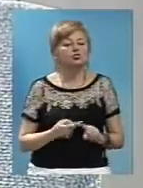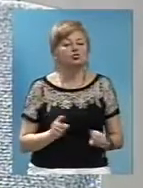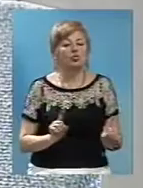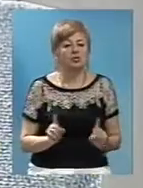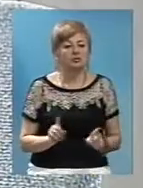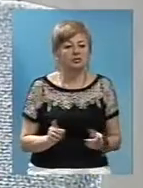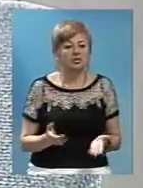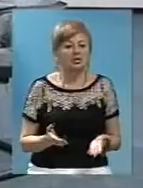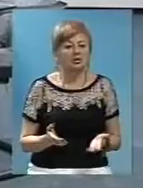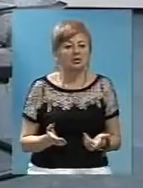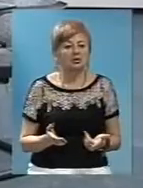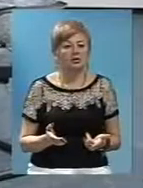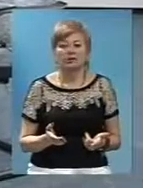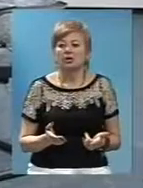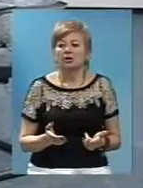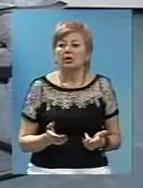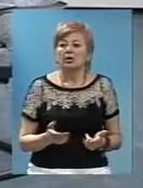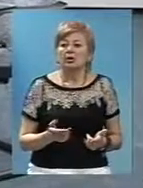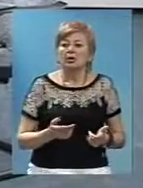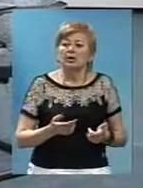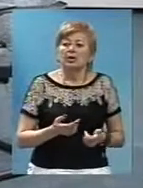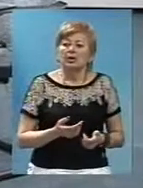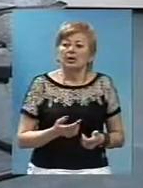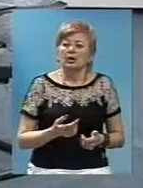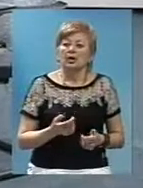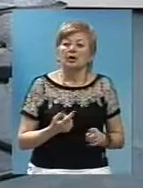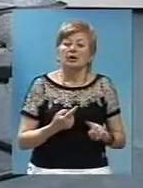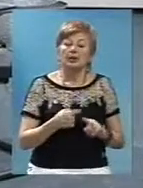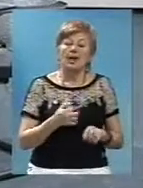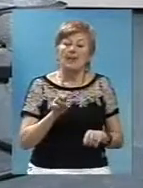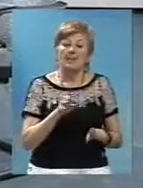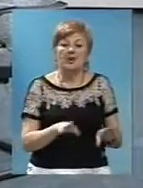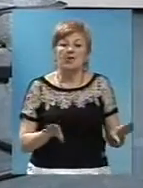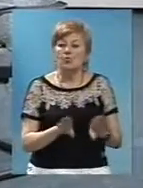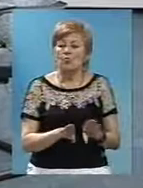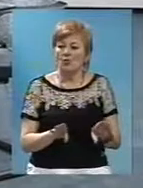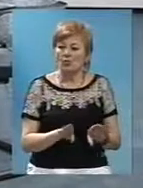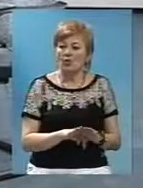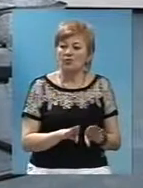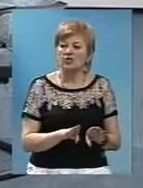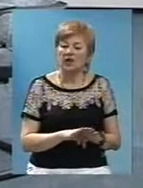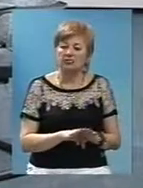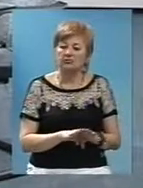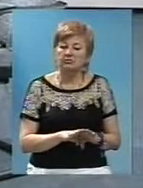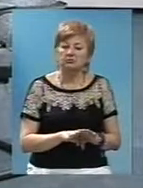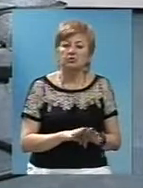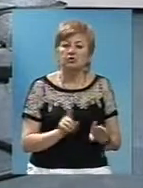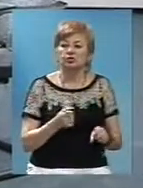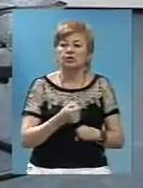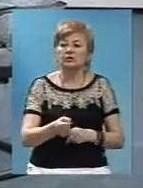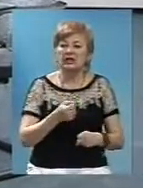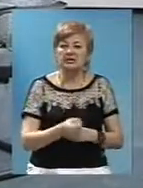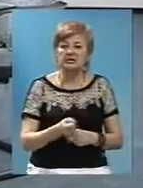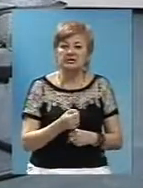Чи це ми такий вирок не можемо давати? Знаєте, я б це порівняв з вірусом. Справа в тому, що насильство